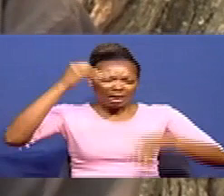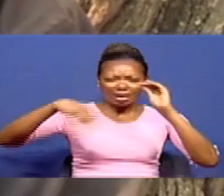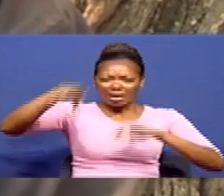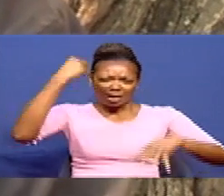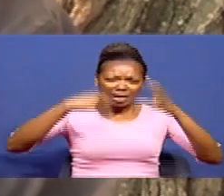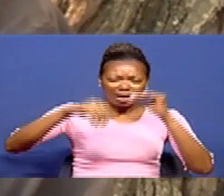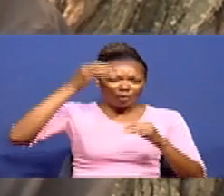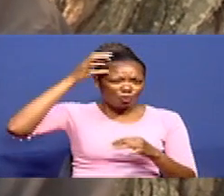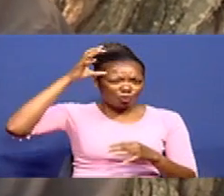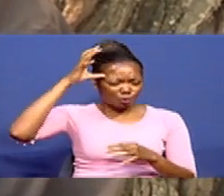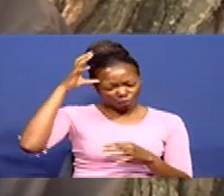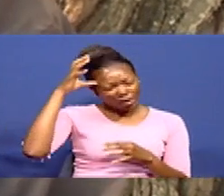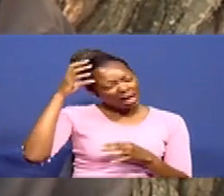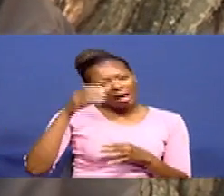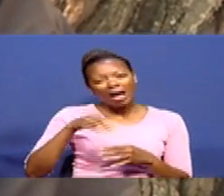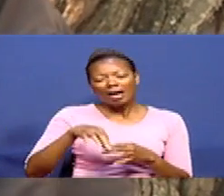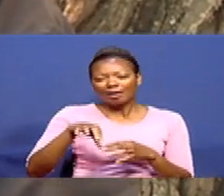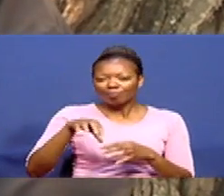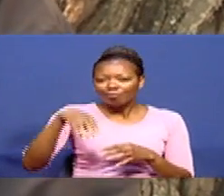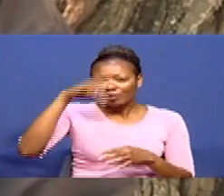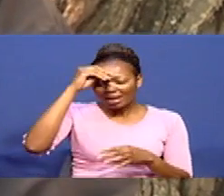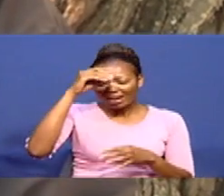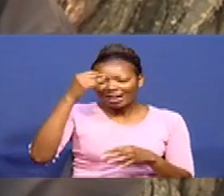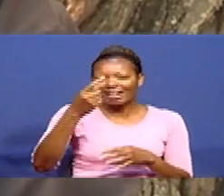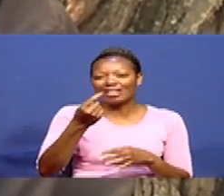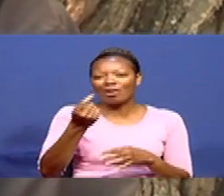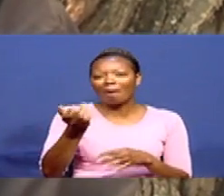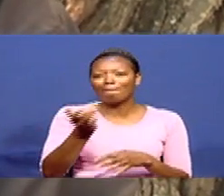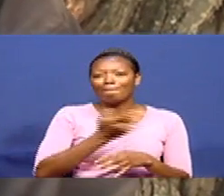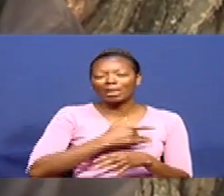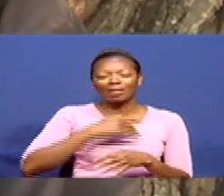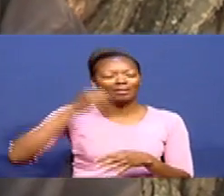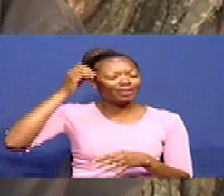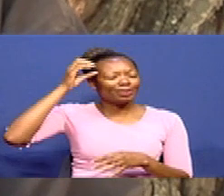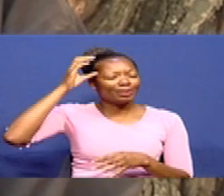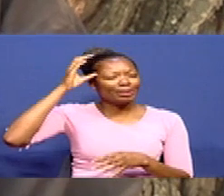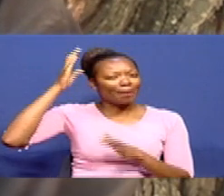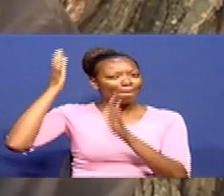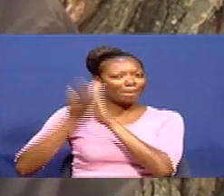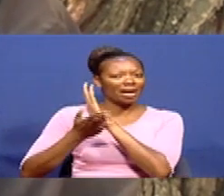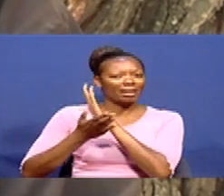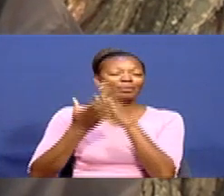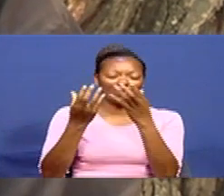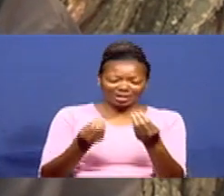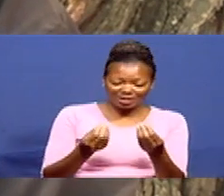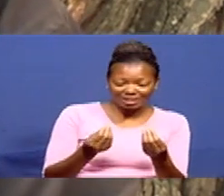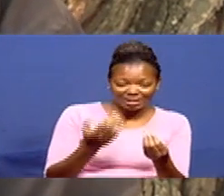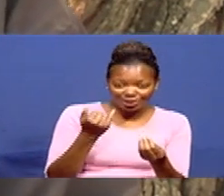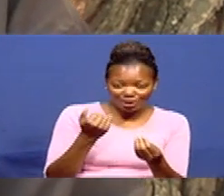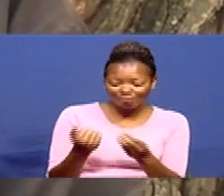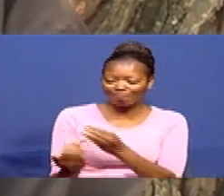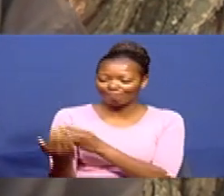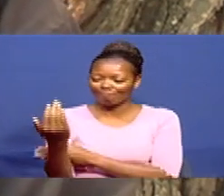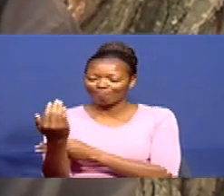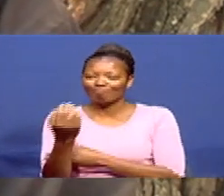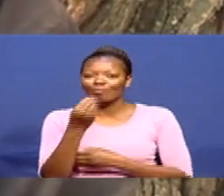hasina muda mrefu ya muda mwingi wa kuzifanyia kazi. Ni asubuhi wakuja wawekea hiyo chakula na